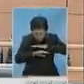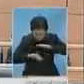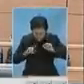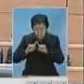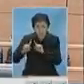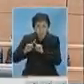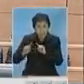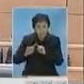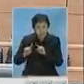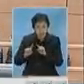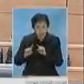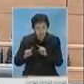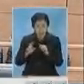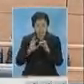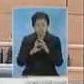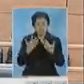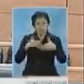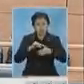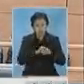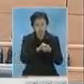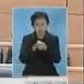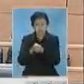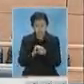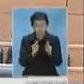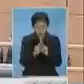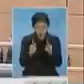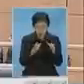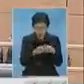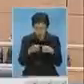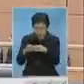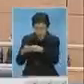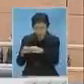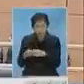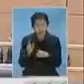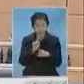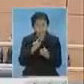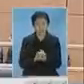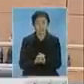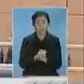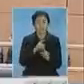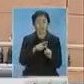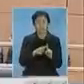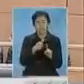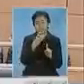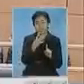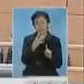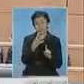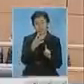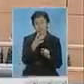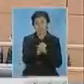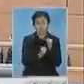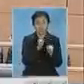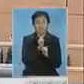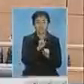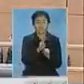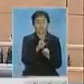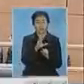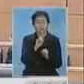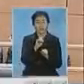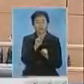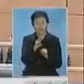เรื่องการปรองดองดังต่อไปนี้ครับหลังเหตุการณ์เมษาสงกรานต์เลือดปี